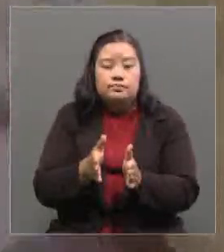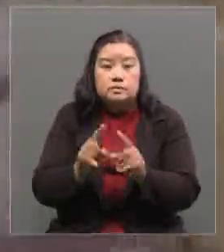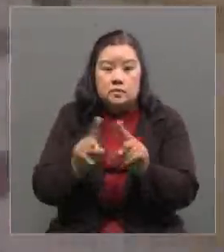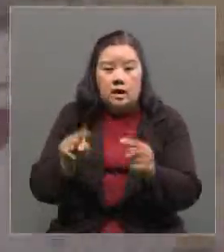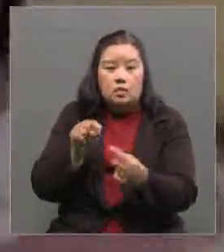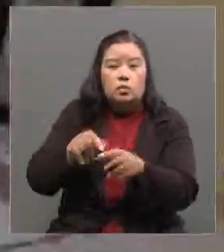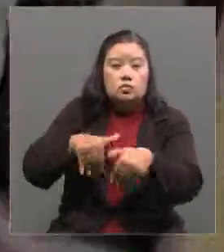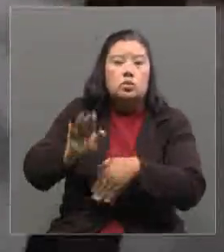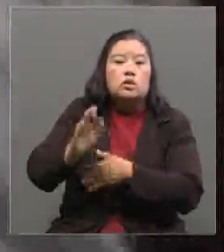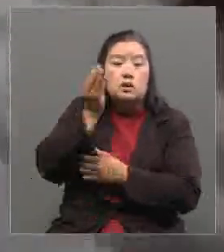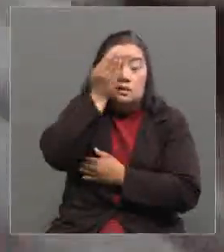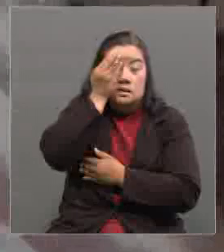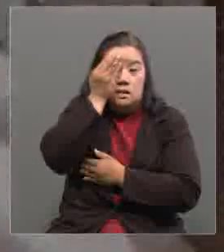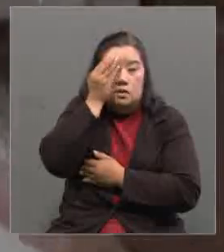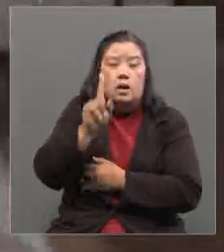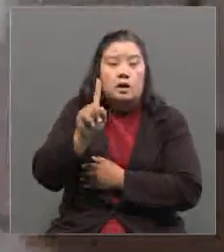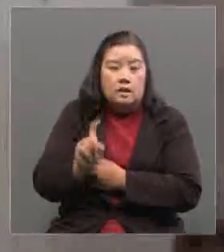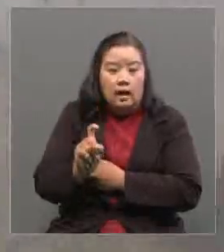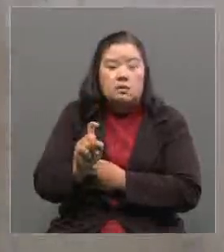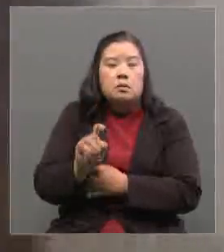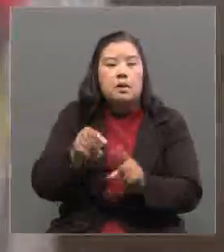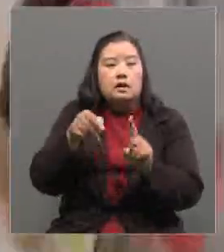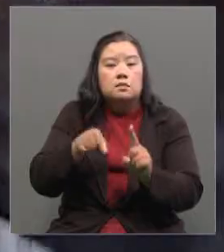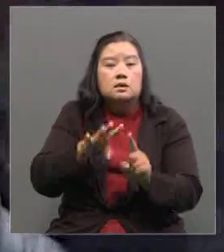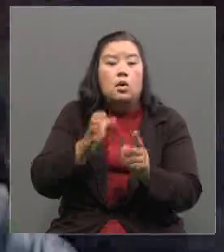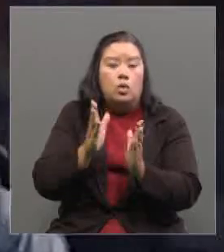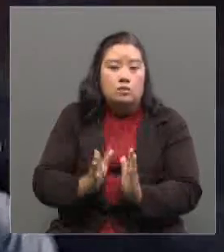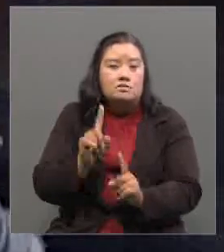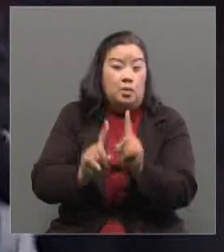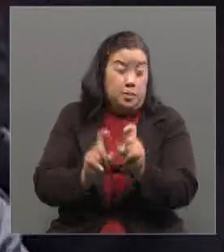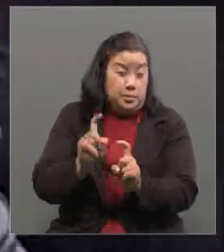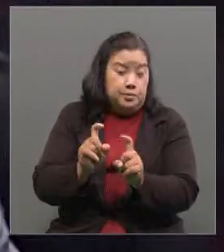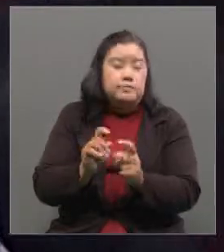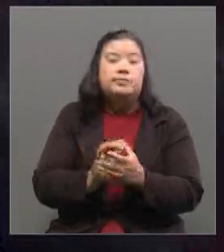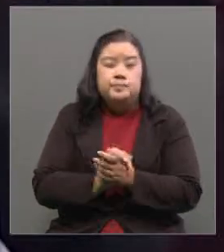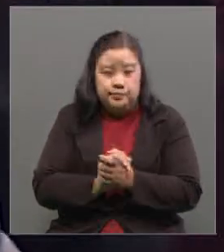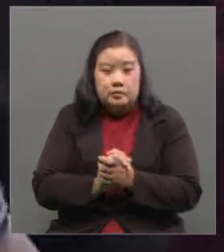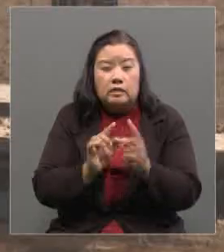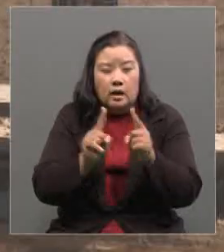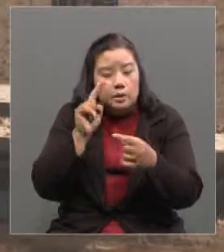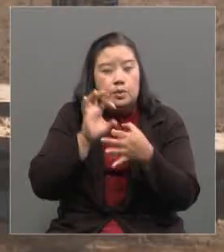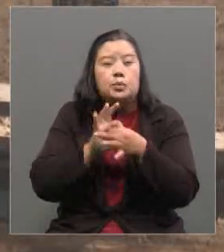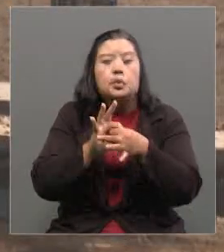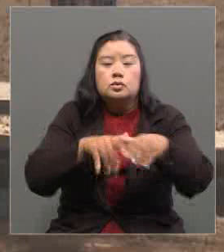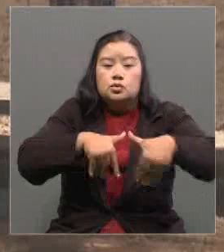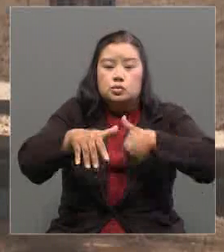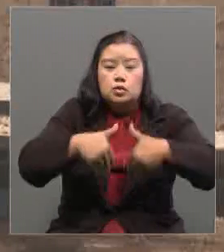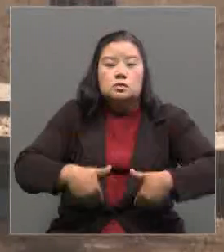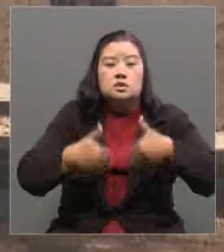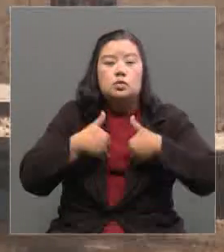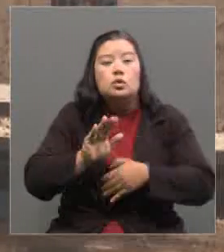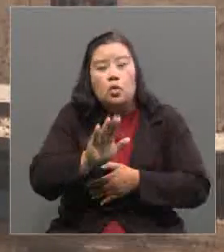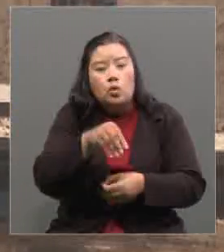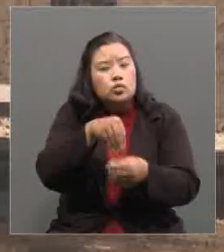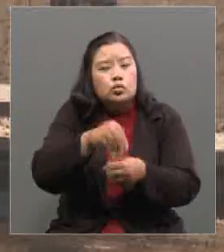ฝั่งอิสราเอลเสียชีวิตประมาณ 1,400คนค่ะทีนี้ที่น่าเป็นห่วงก็คือสภาพความเป็นอยู่ของประชาชนประชาชน